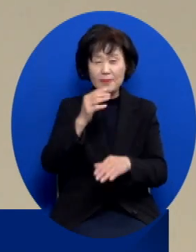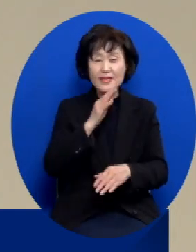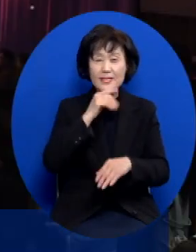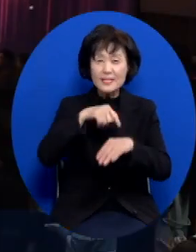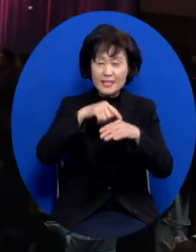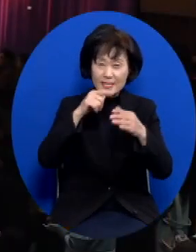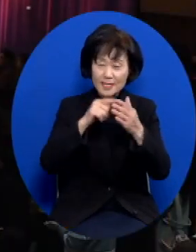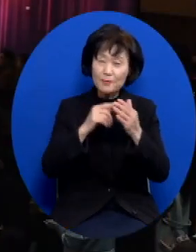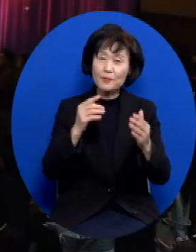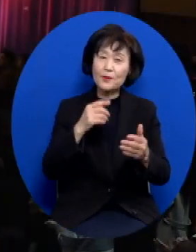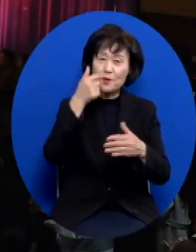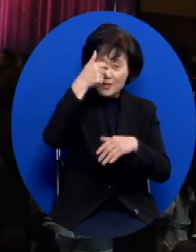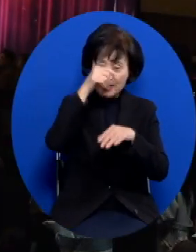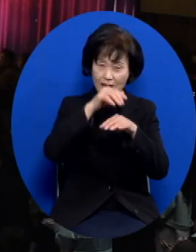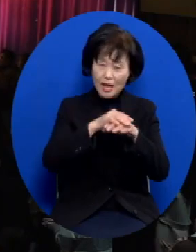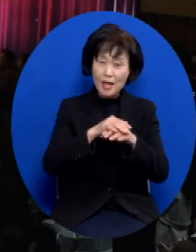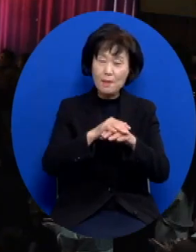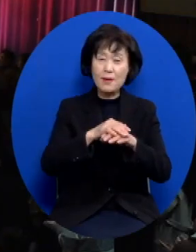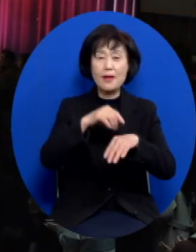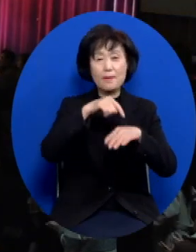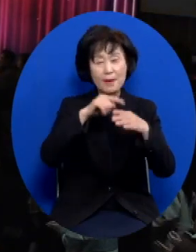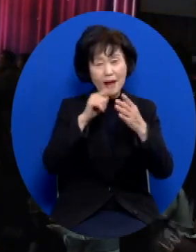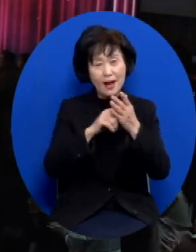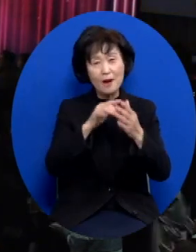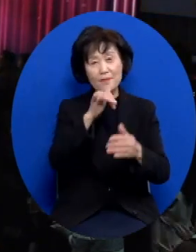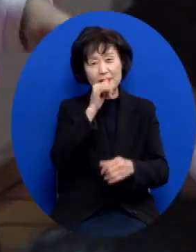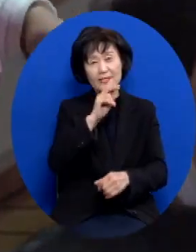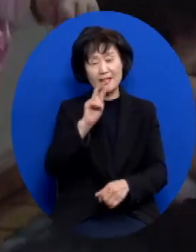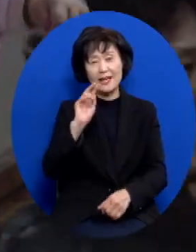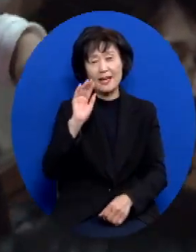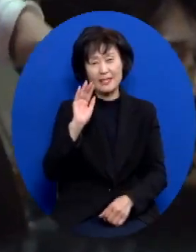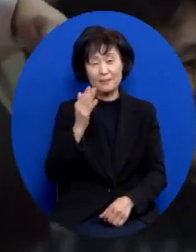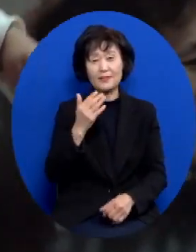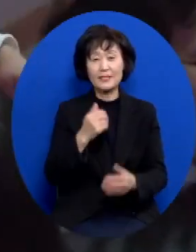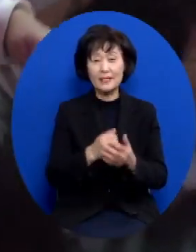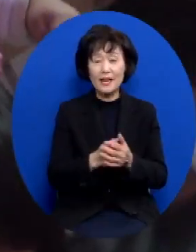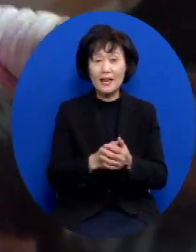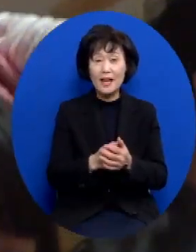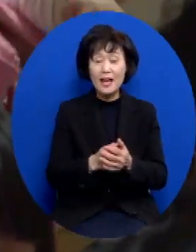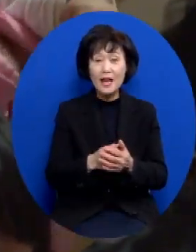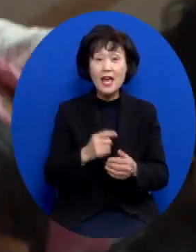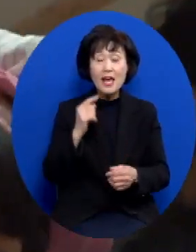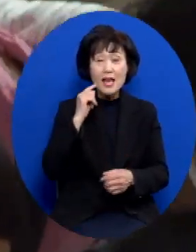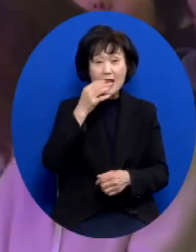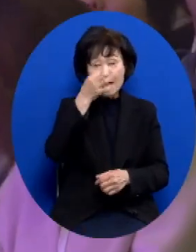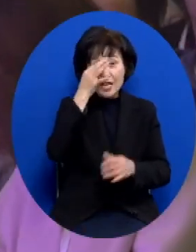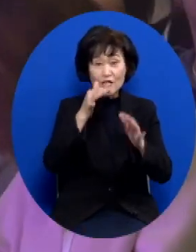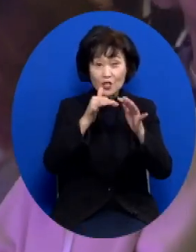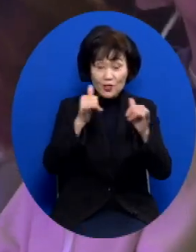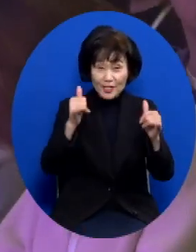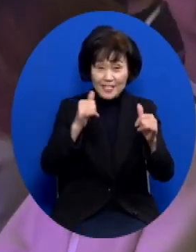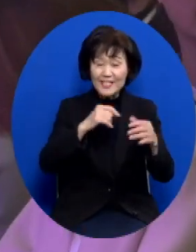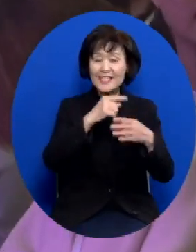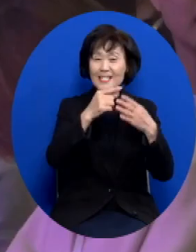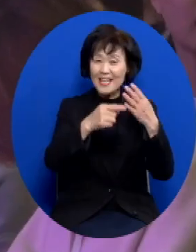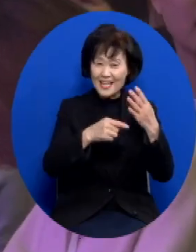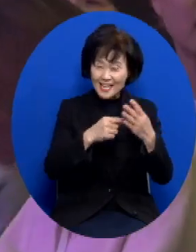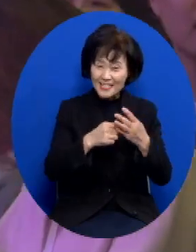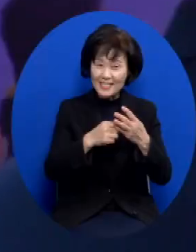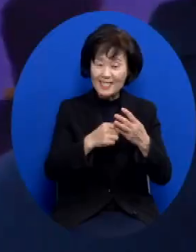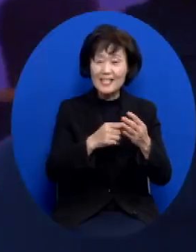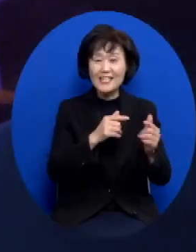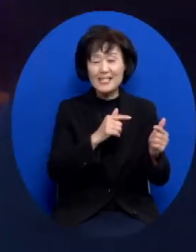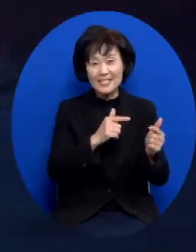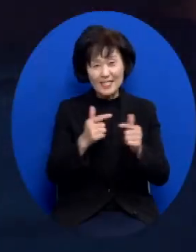됩니다. 2박 3일의 일정으로 진행한 2023 아티스트 게더링. 문화선교의 꿈을 꾸는 크리스천